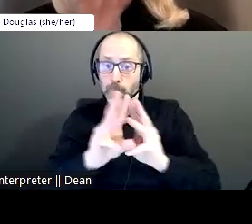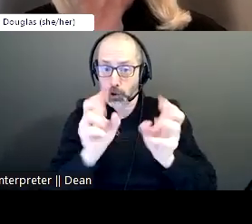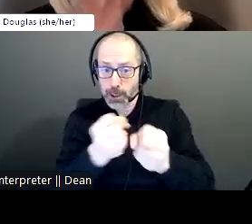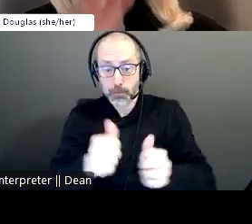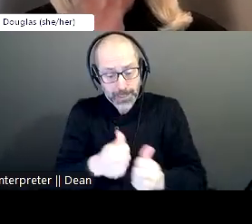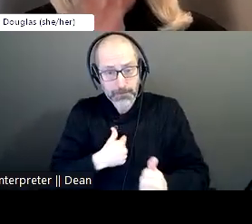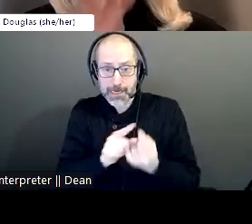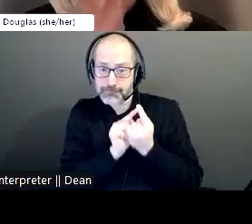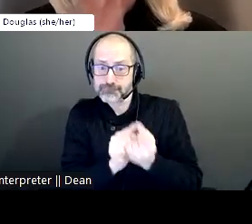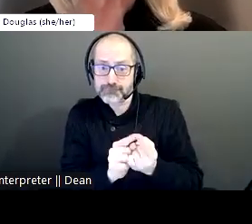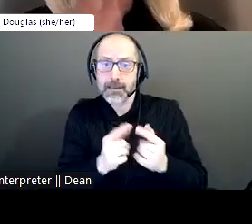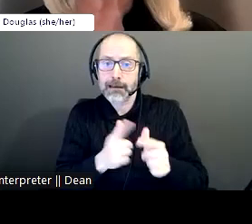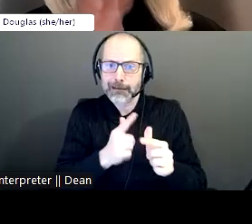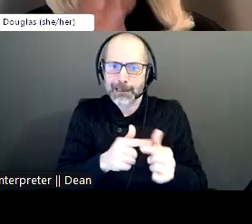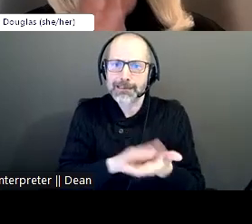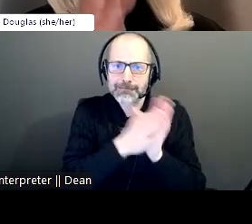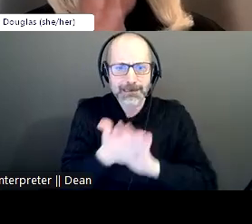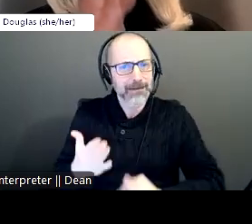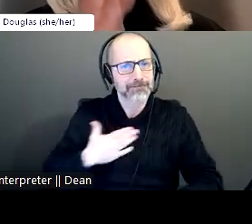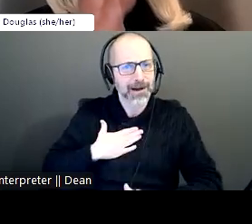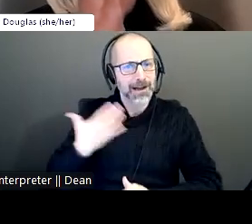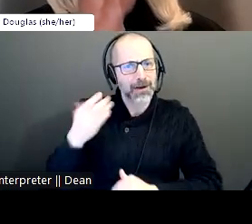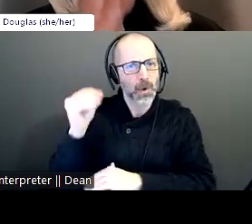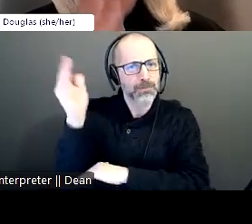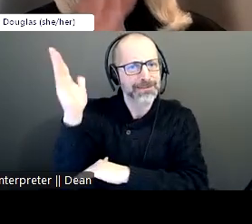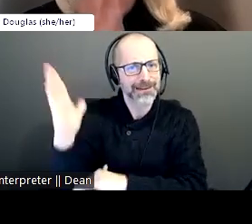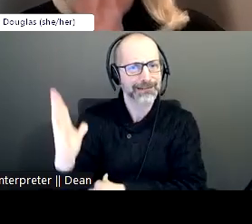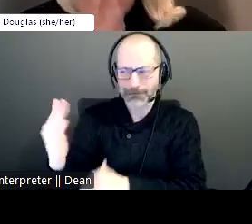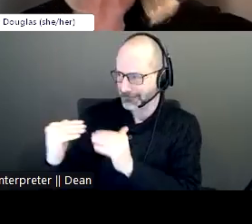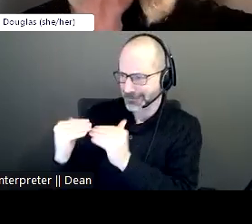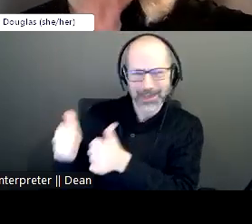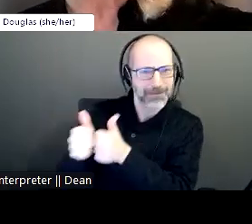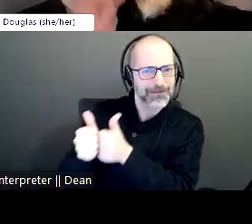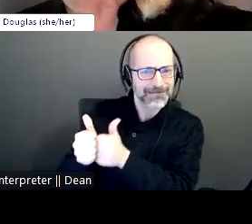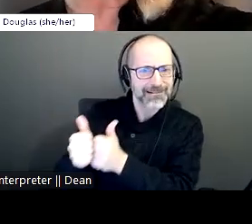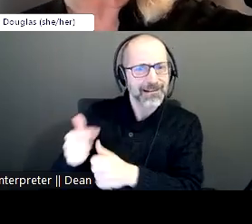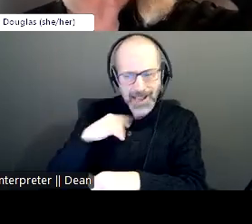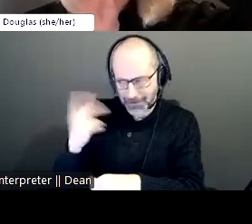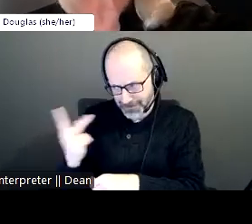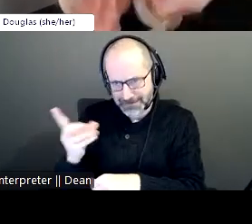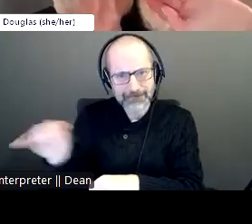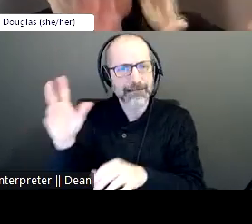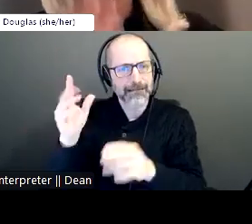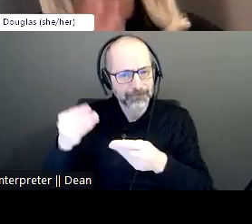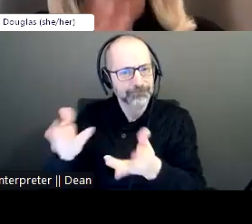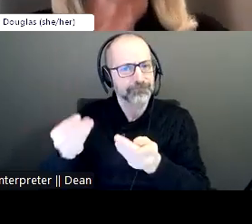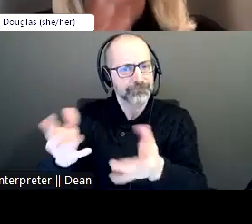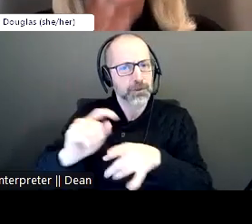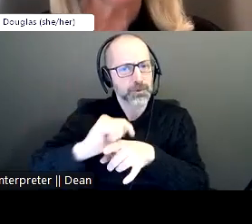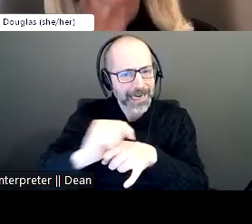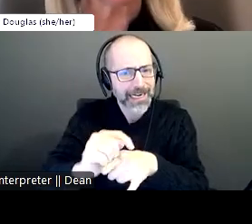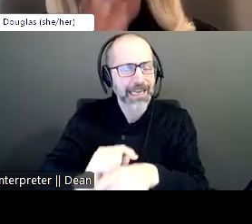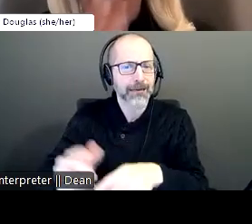de narration avec moi, mais elle est devenue co-conférencière, présentatrice pendant quelques années et qui passait par beaucoup de